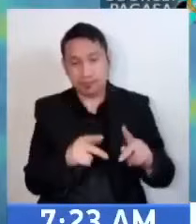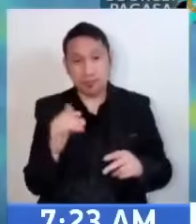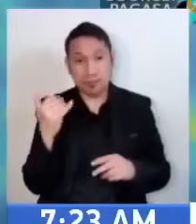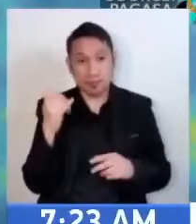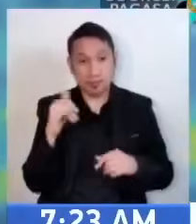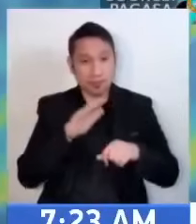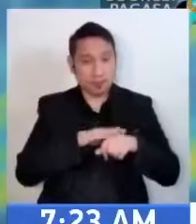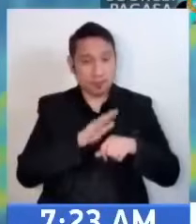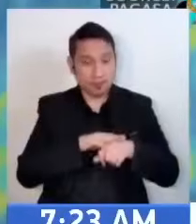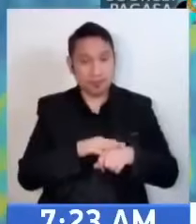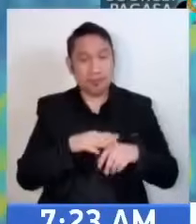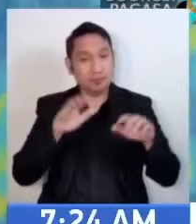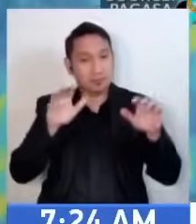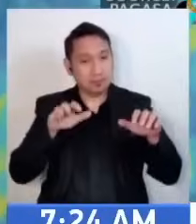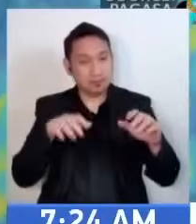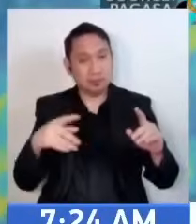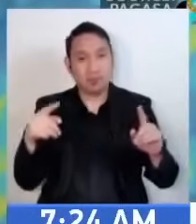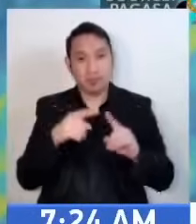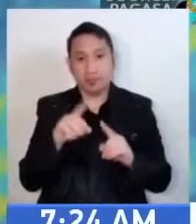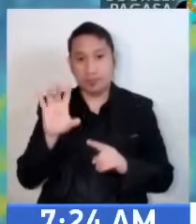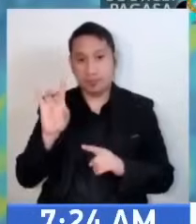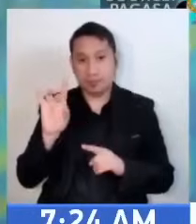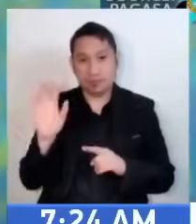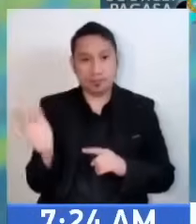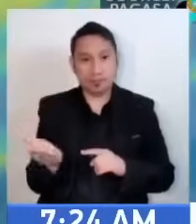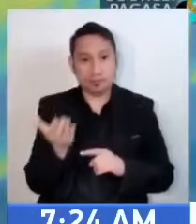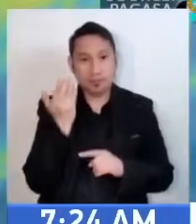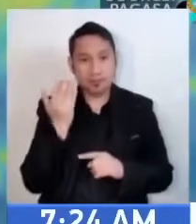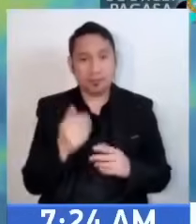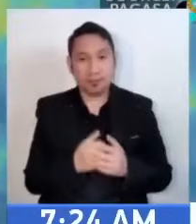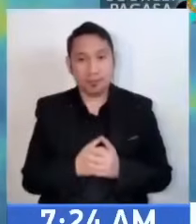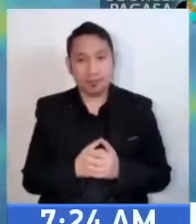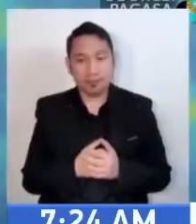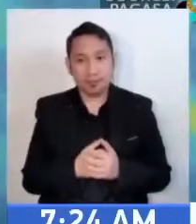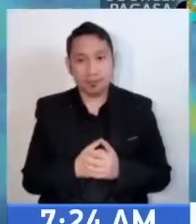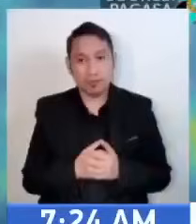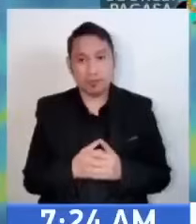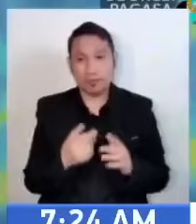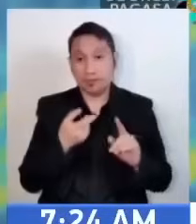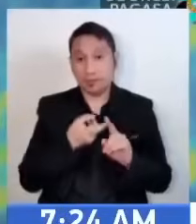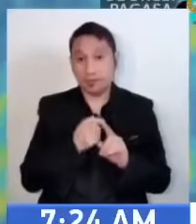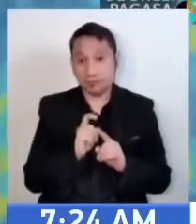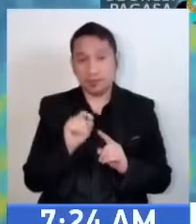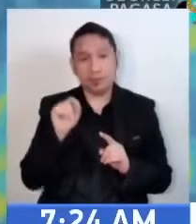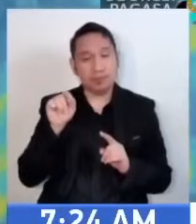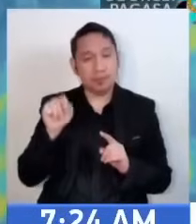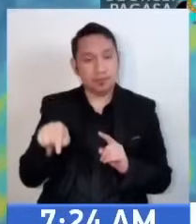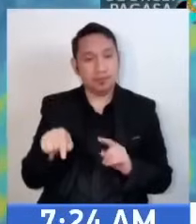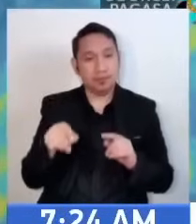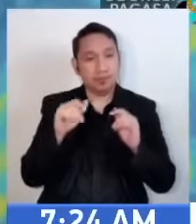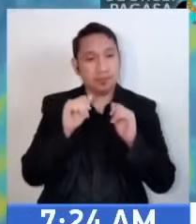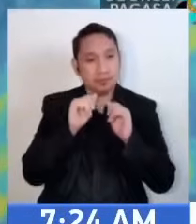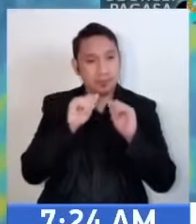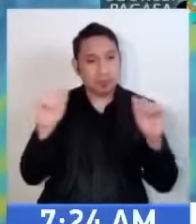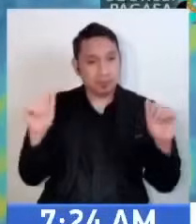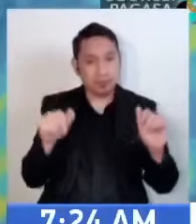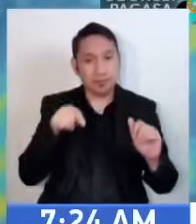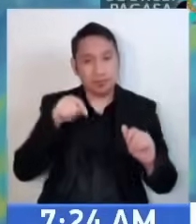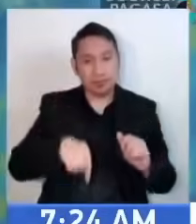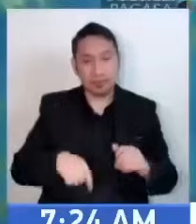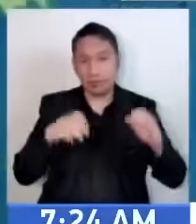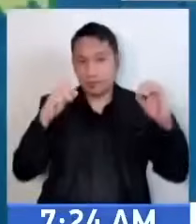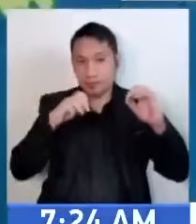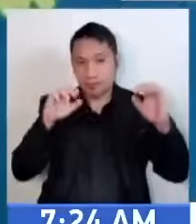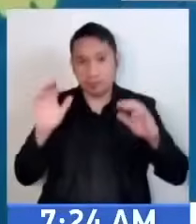rainfall advisory hanggang alas 8 ngayong umaga. Base naman sa rainfall forecast ng Metro Weather, asahan ding umaga ang pag-uulan sa